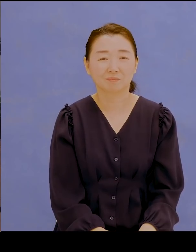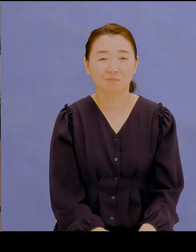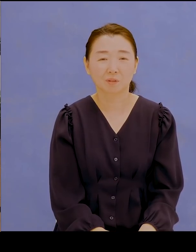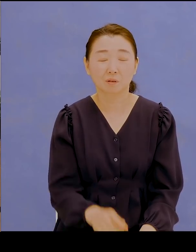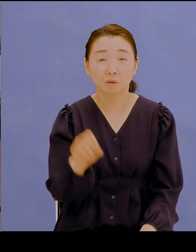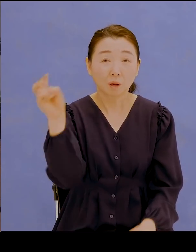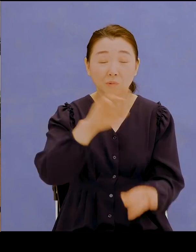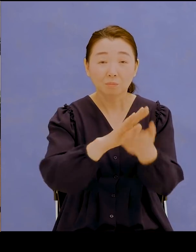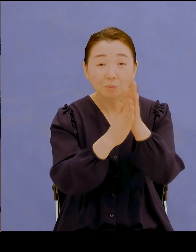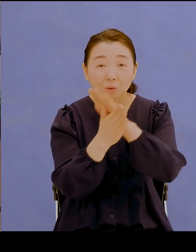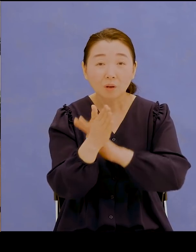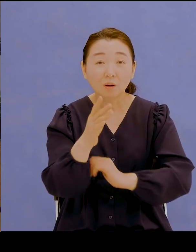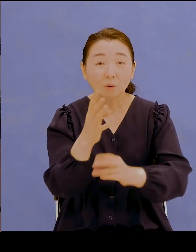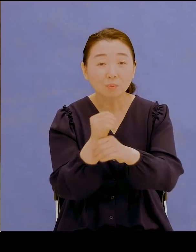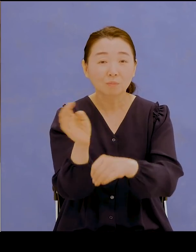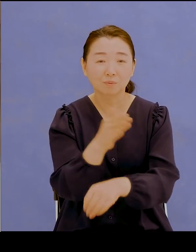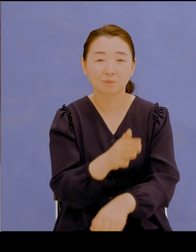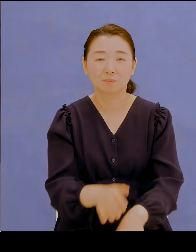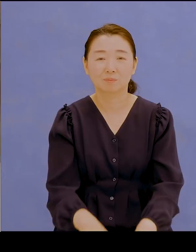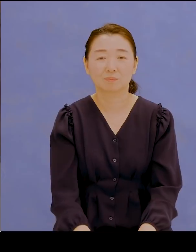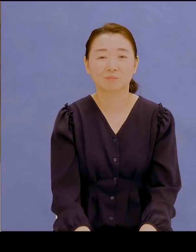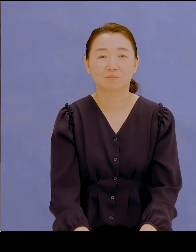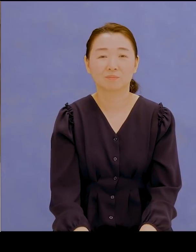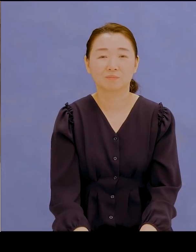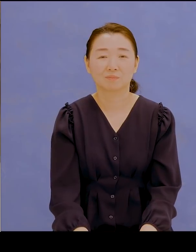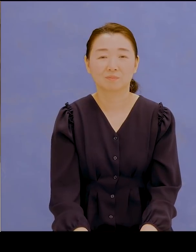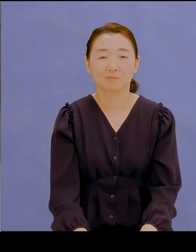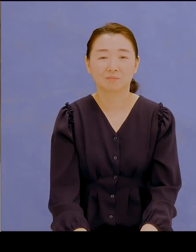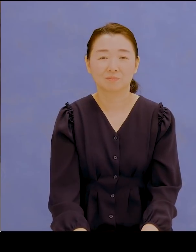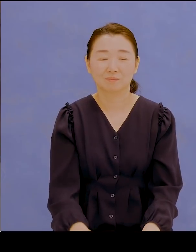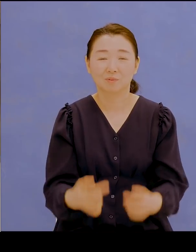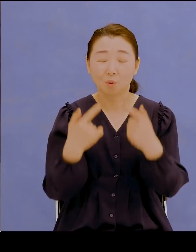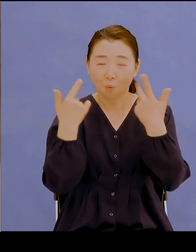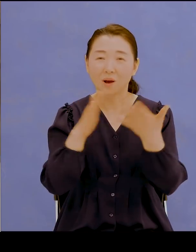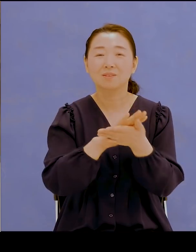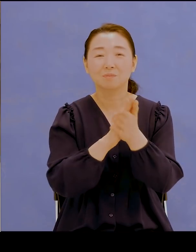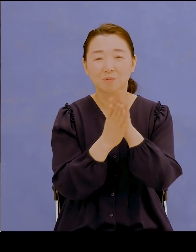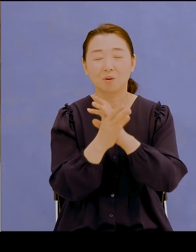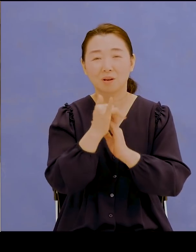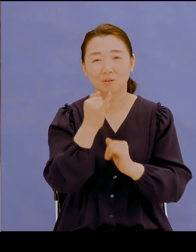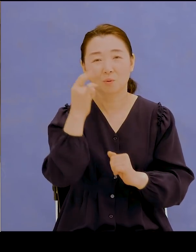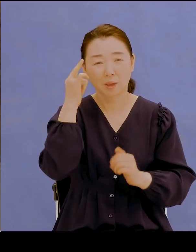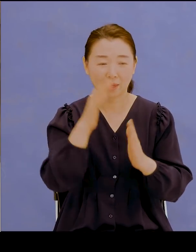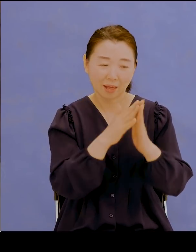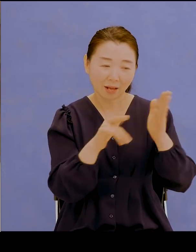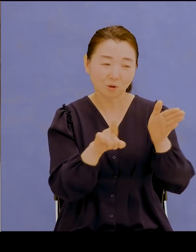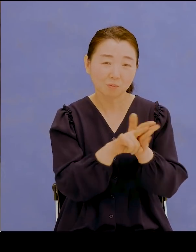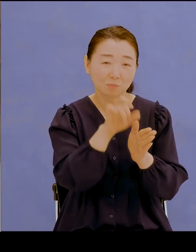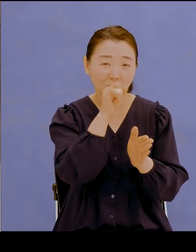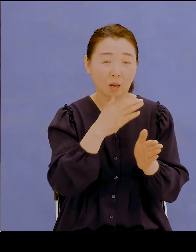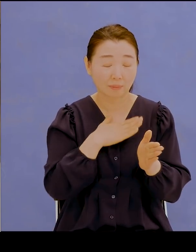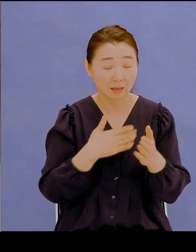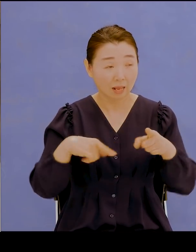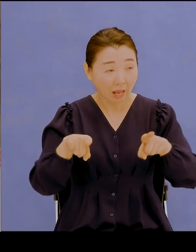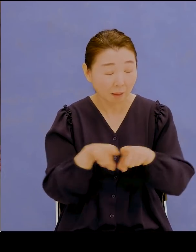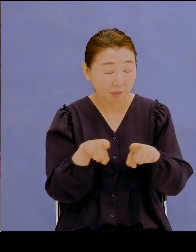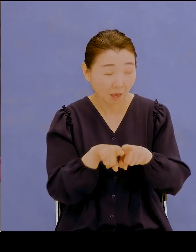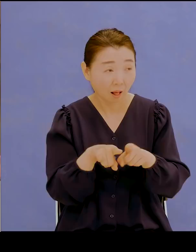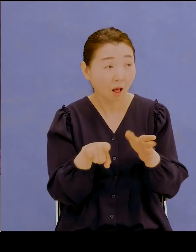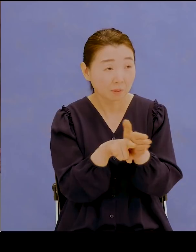언제 갑자기 변화가 생겼어요? 갑자기 변화가 생기고 반응 확실히 되긴 됐어요. 이제 예. 가족의 믿음이 좋으니까 저는 그 믿음이 나랑 같이